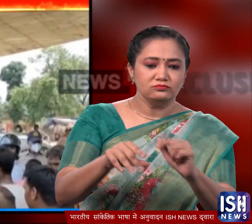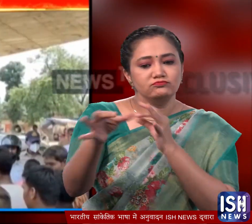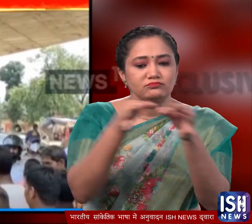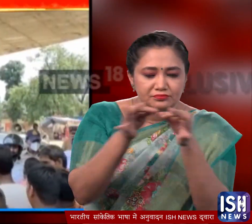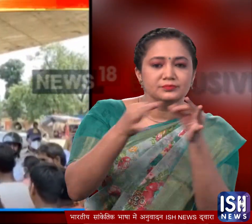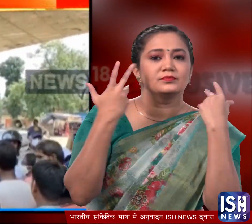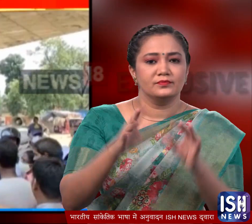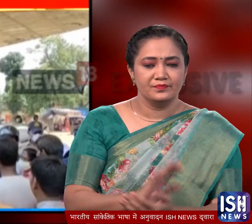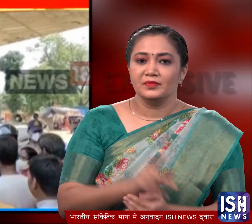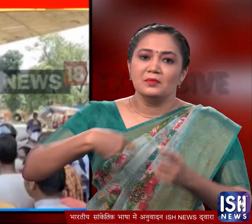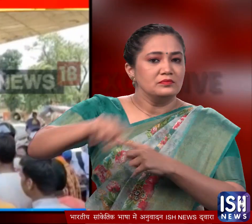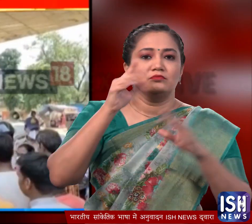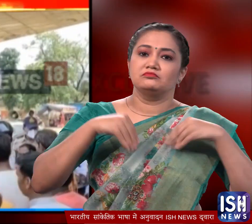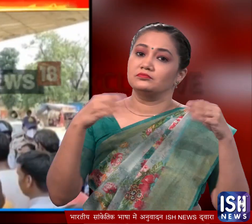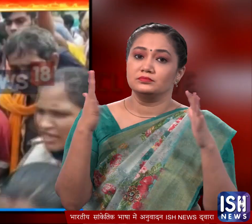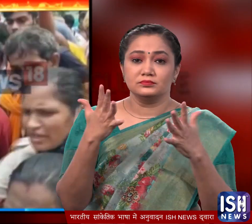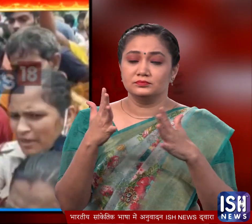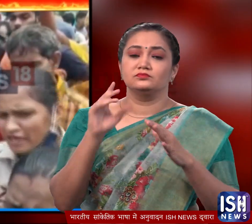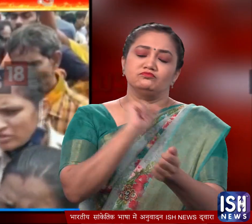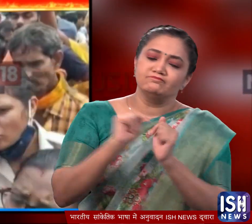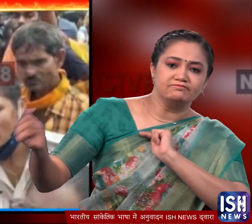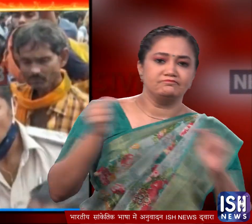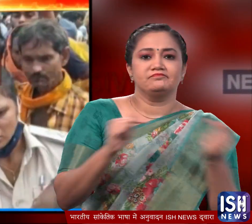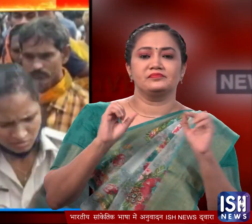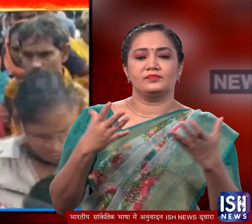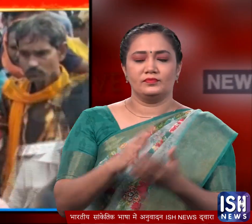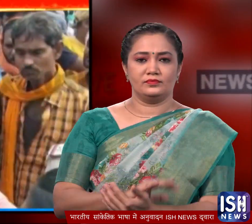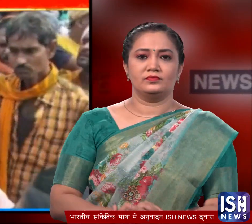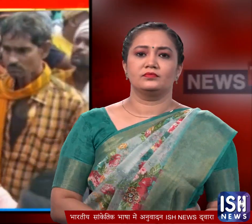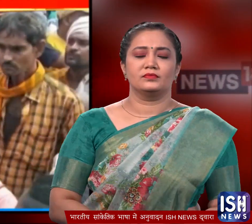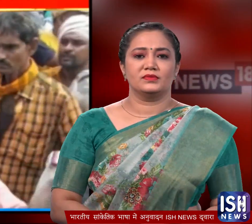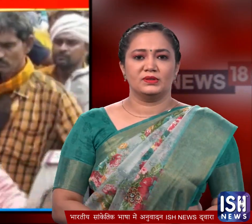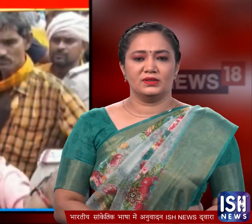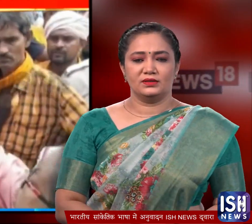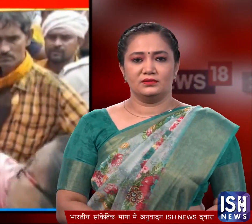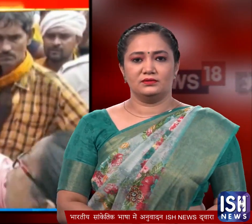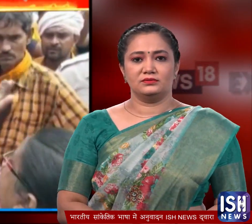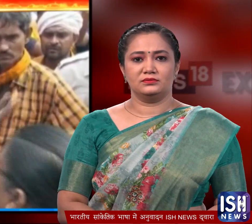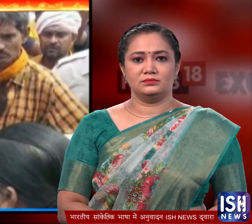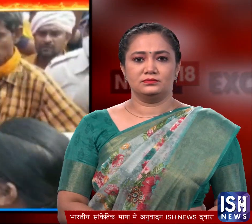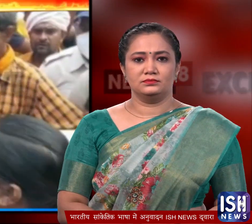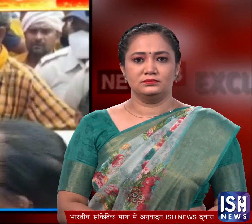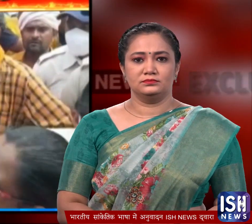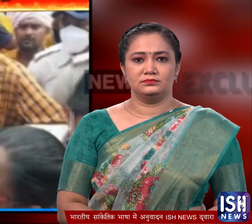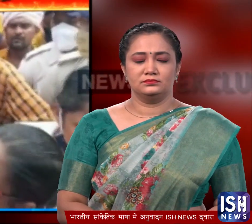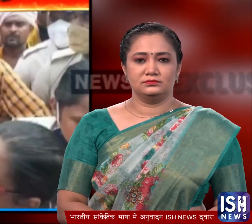और उन्हें समझाने की कोशिश की, लेकिन वो लोग नहीं माने और पुलिस वालों से ही बहस करने लगे।